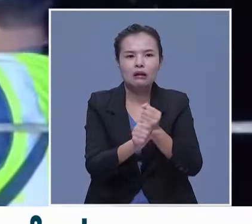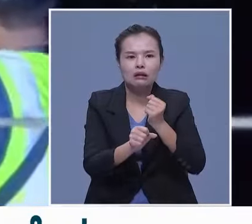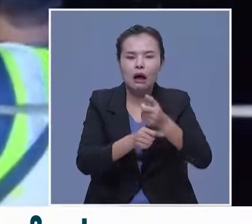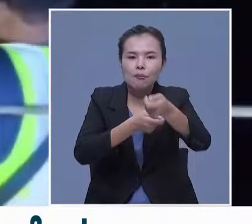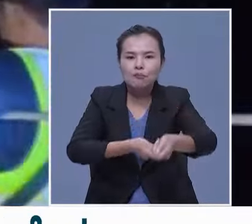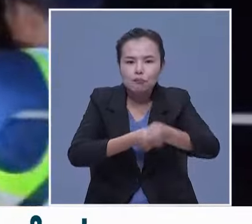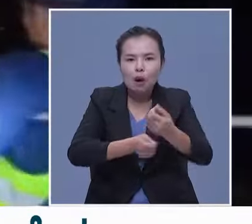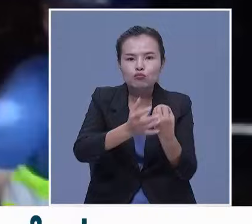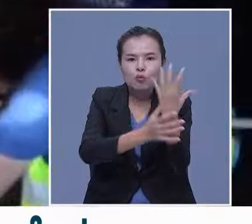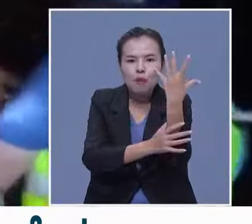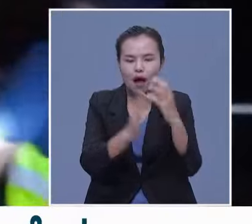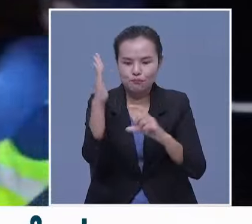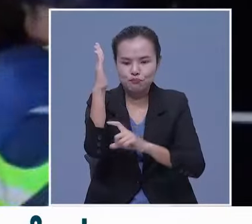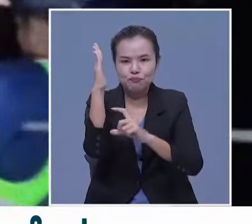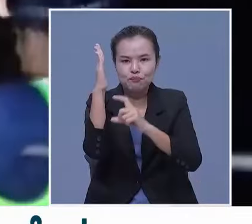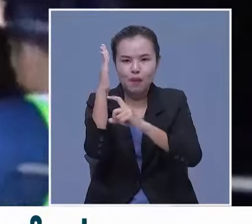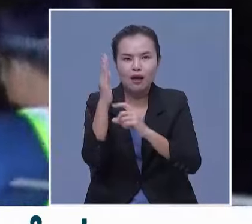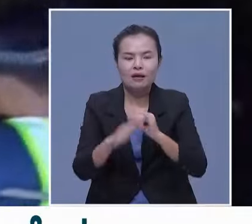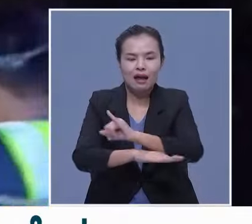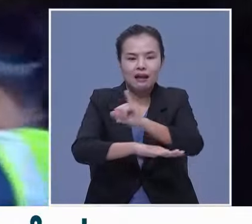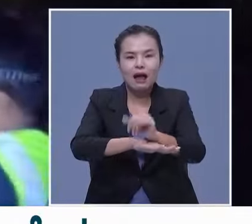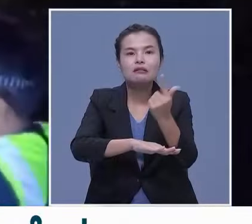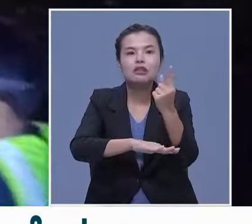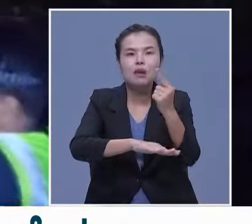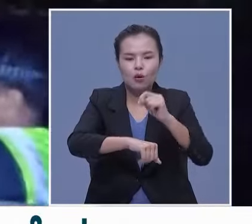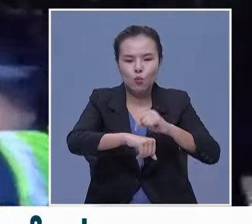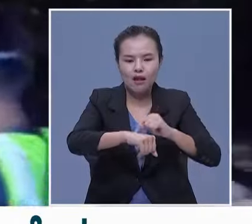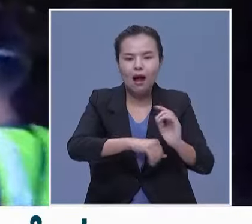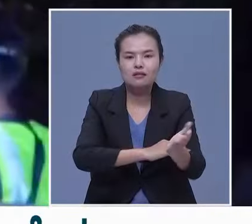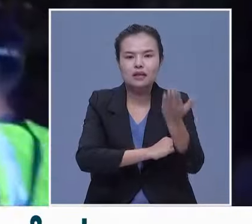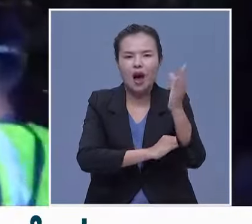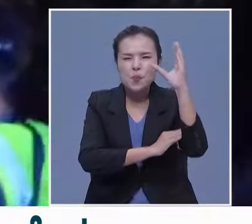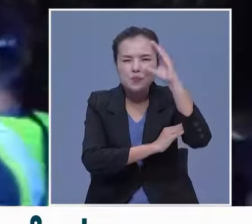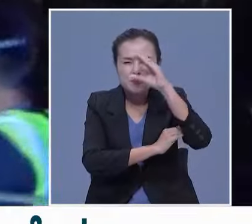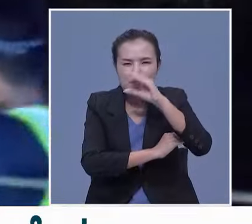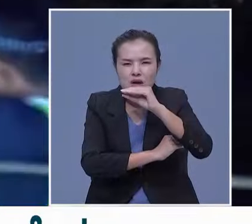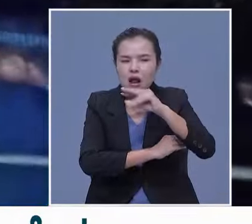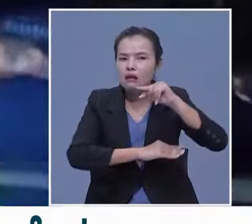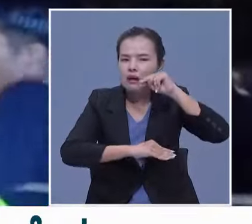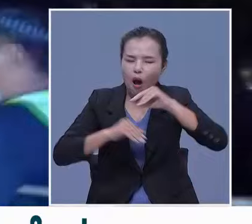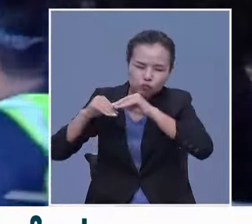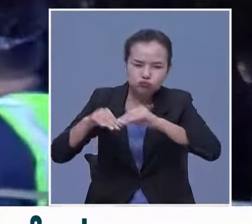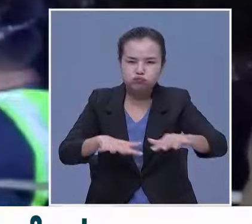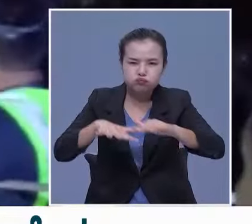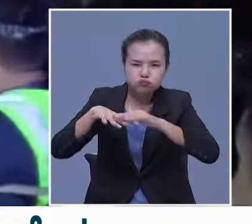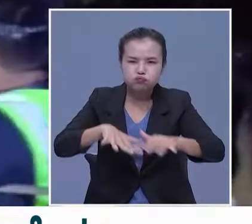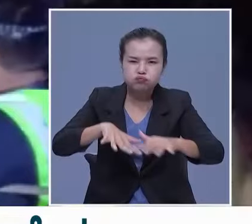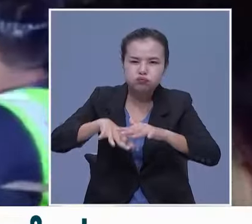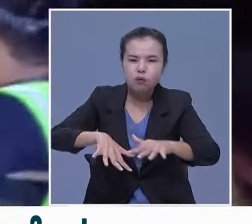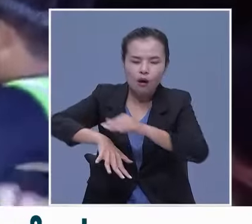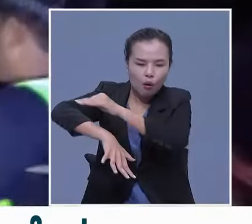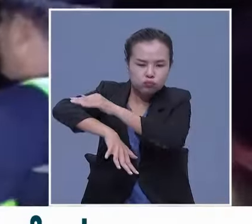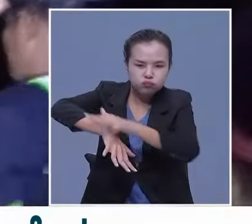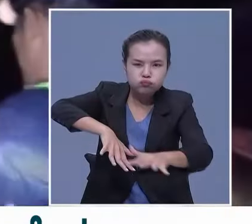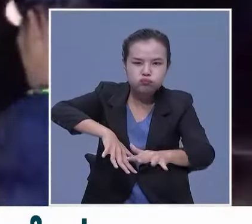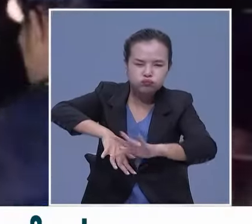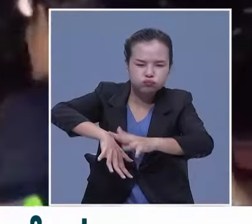สวนปลูกต้นไผ่ในพื้นที่ 11ไร่กันตั้งแต่ช่วงเช้าแล้วพอตกเย็นก็เกิดน้ำป่าจากเขาใหญ่ลงมาด้านล่าง